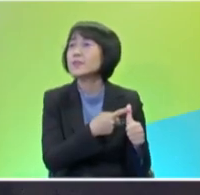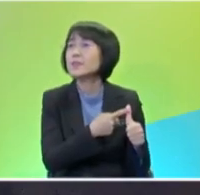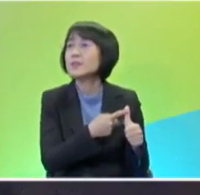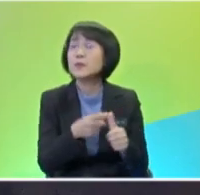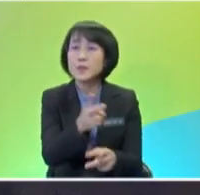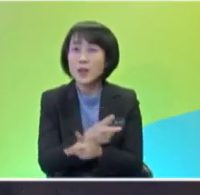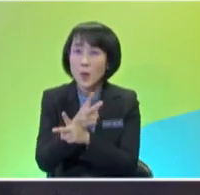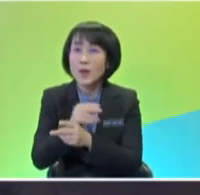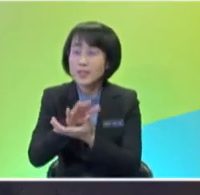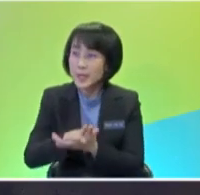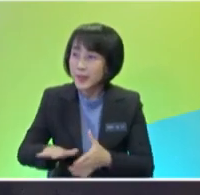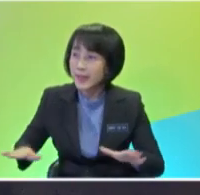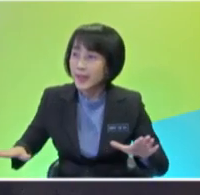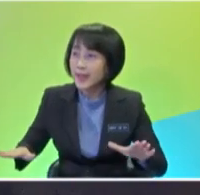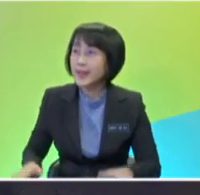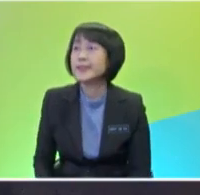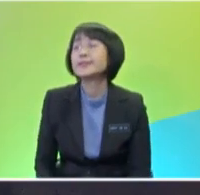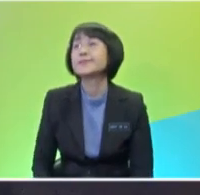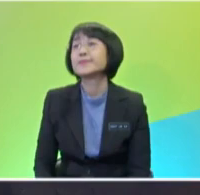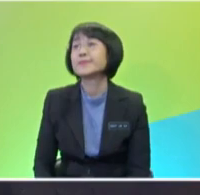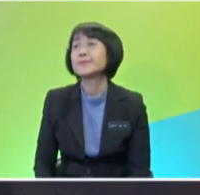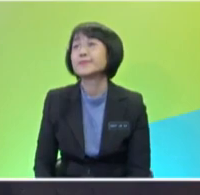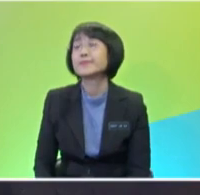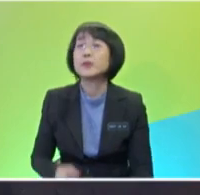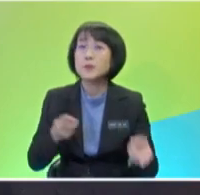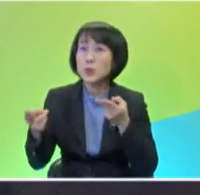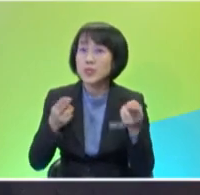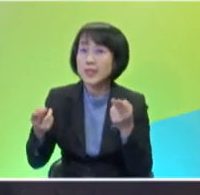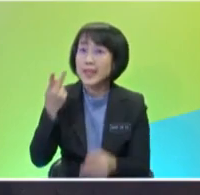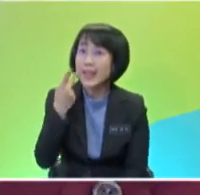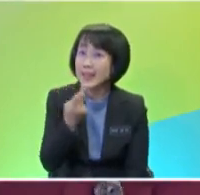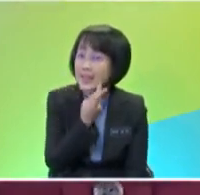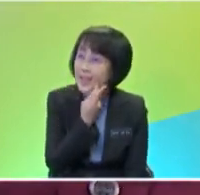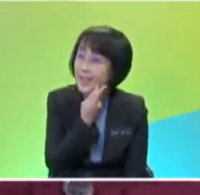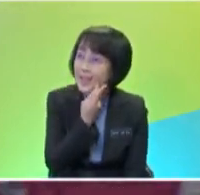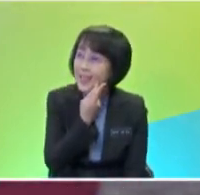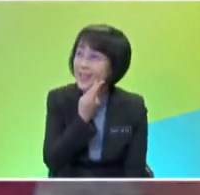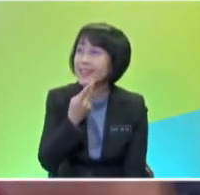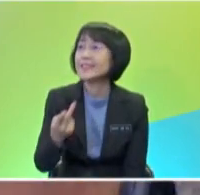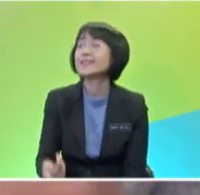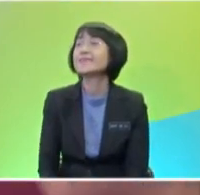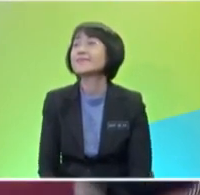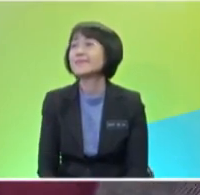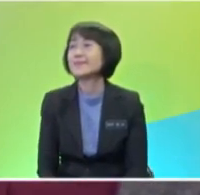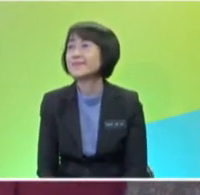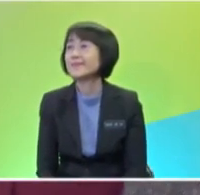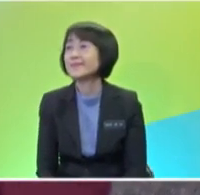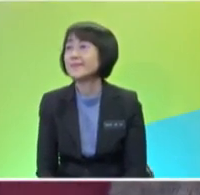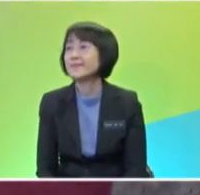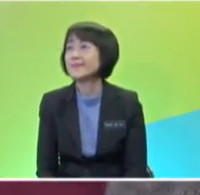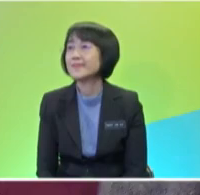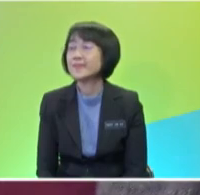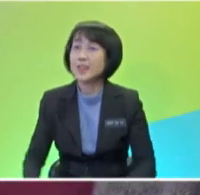keselamatan yang kedua pengusaha kantin macam Kak Rina tadi yang ketiga